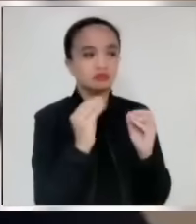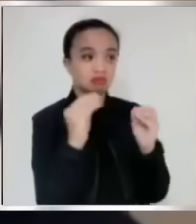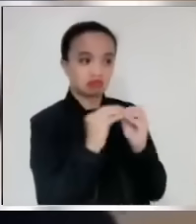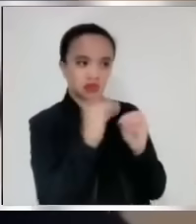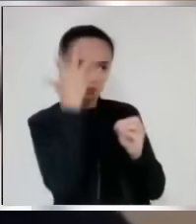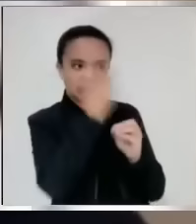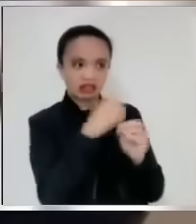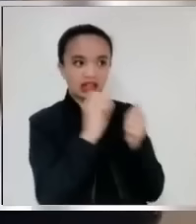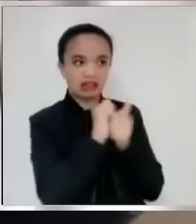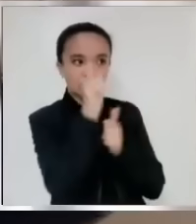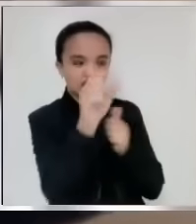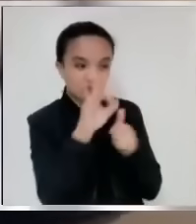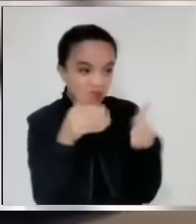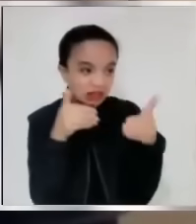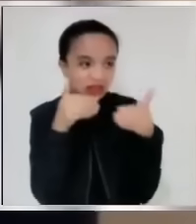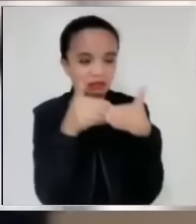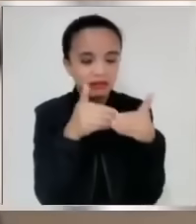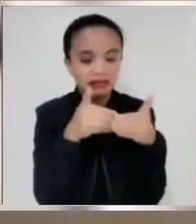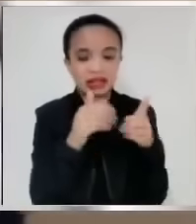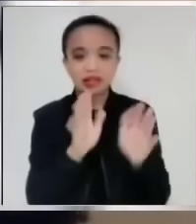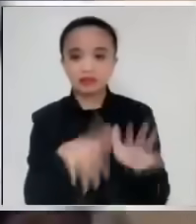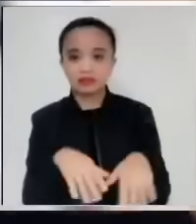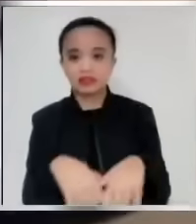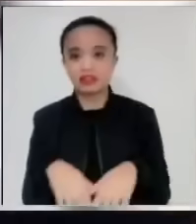malabo. No? Here, have some lumpia.